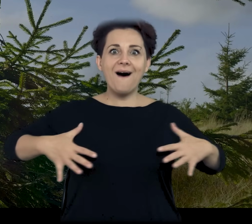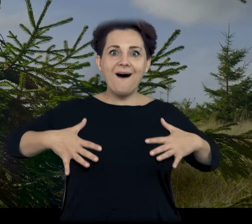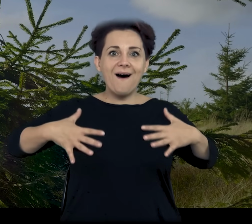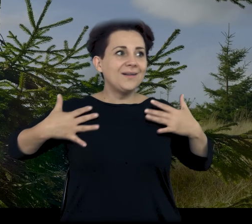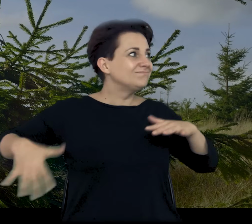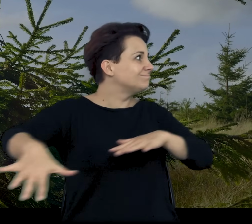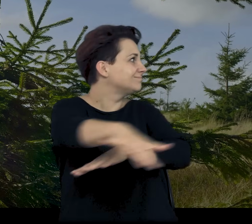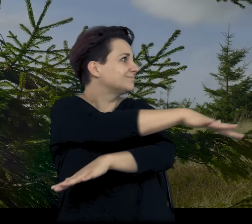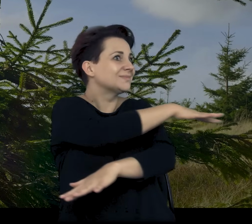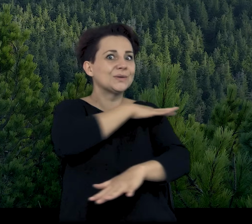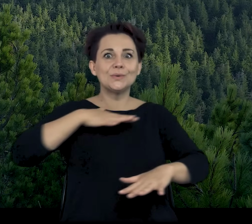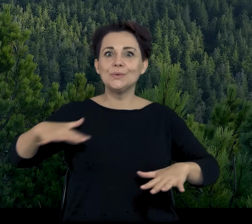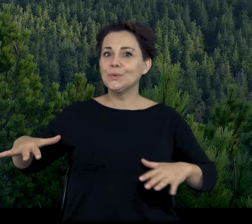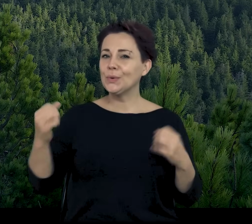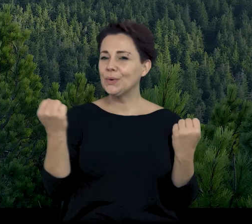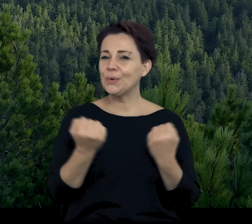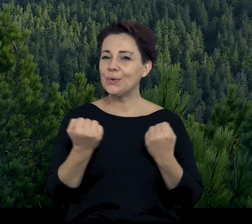otacza.